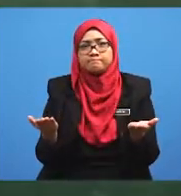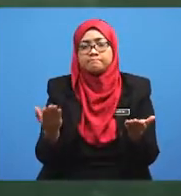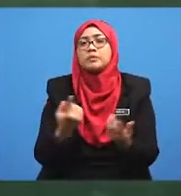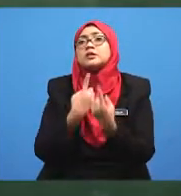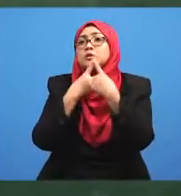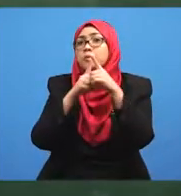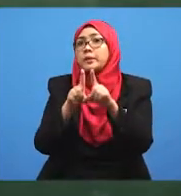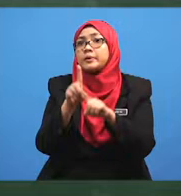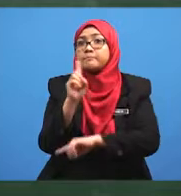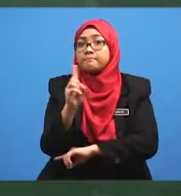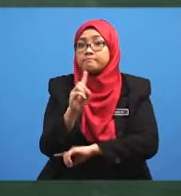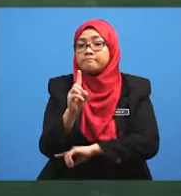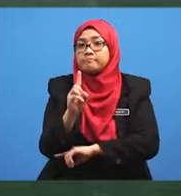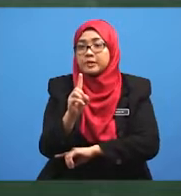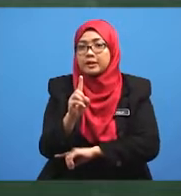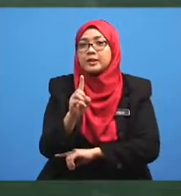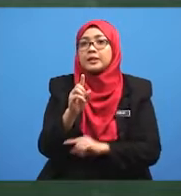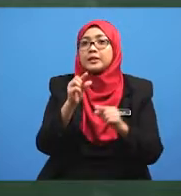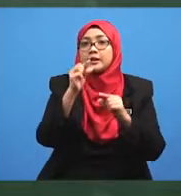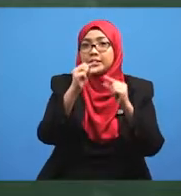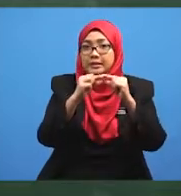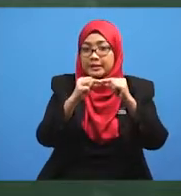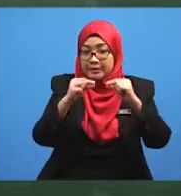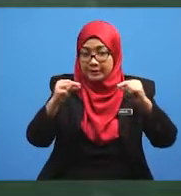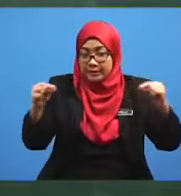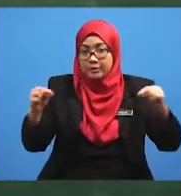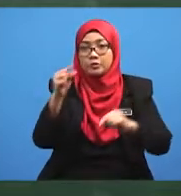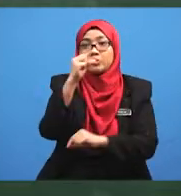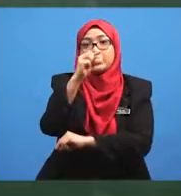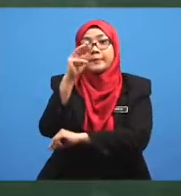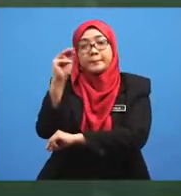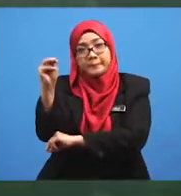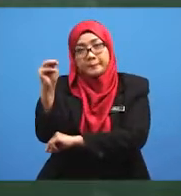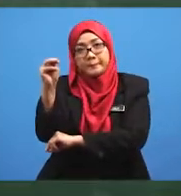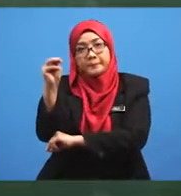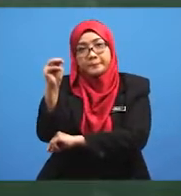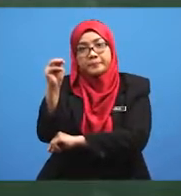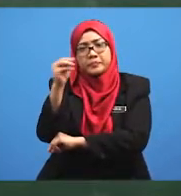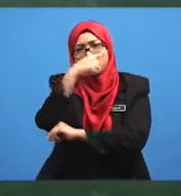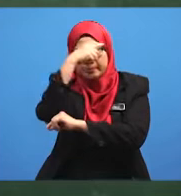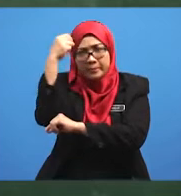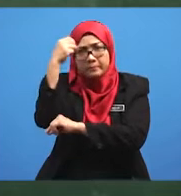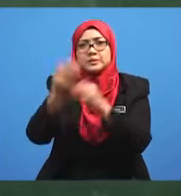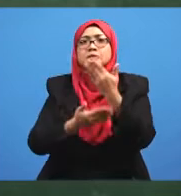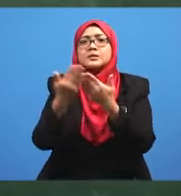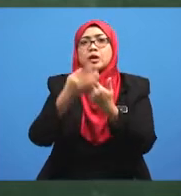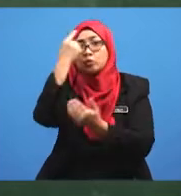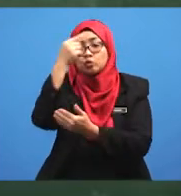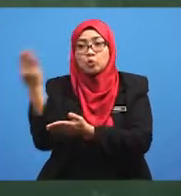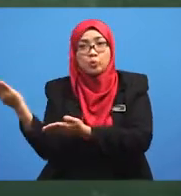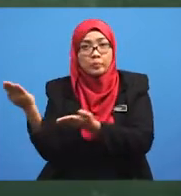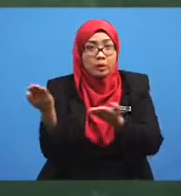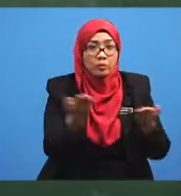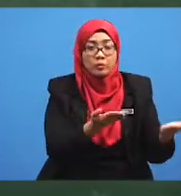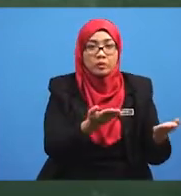Ya, jawapannya adalah tiup GM. Ini adalah kerana tiup GM senang dibawa dan